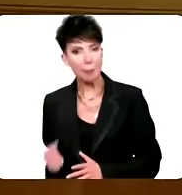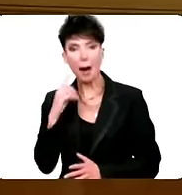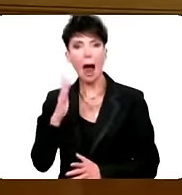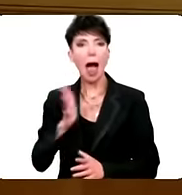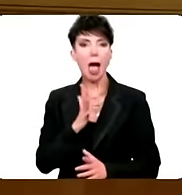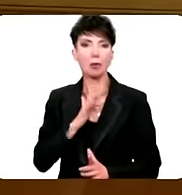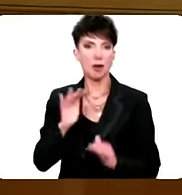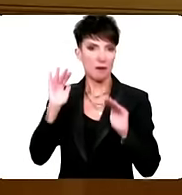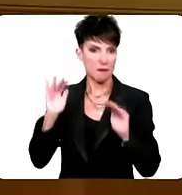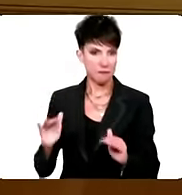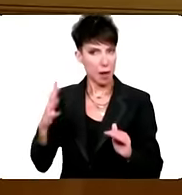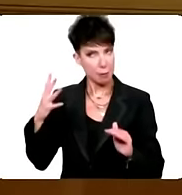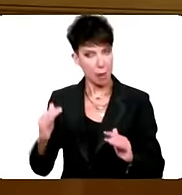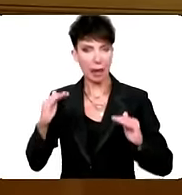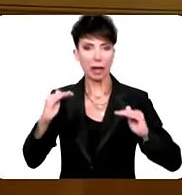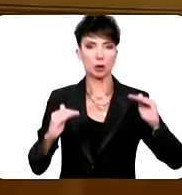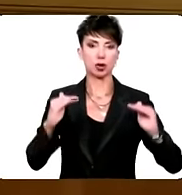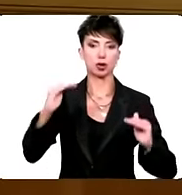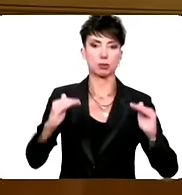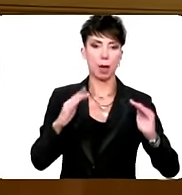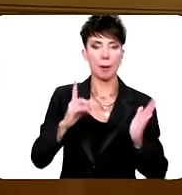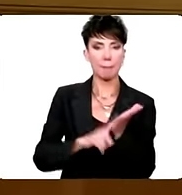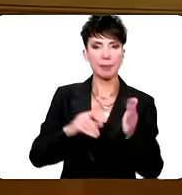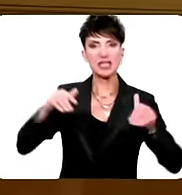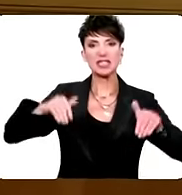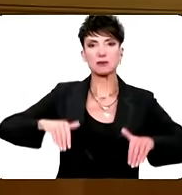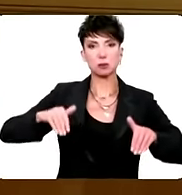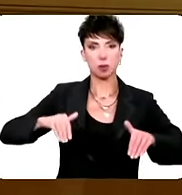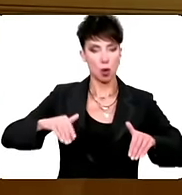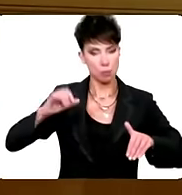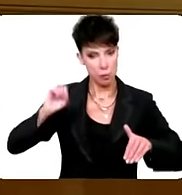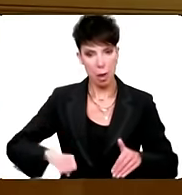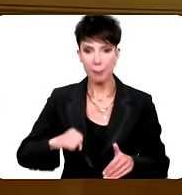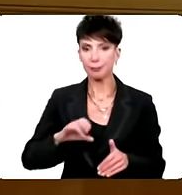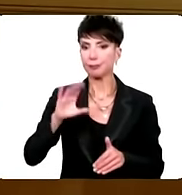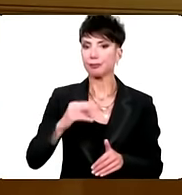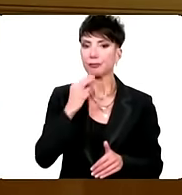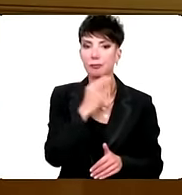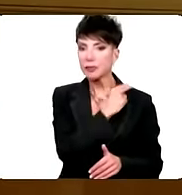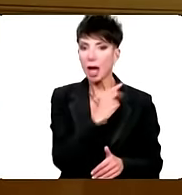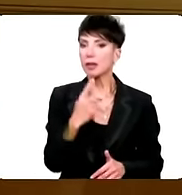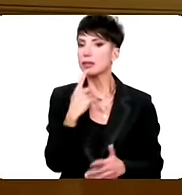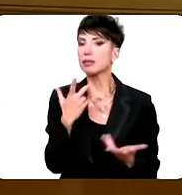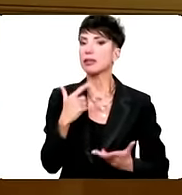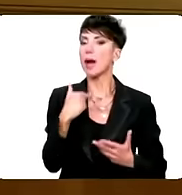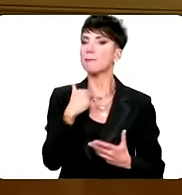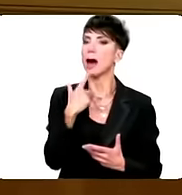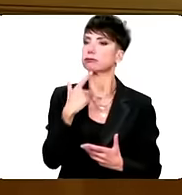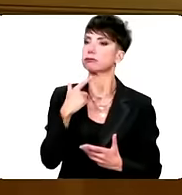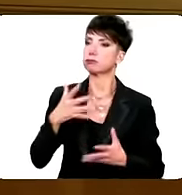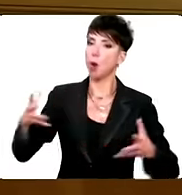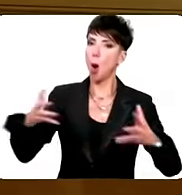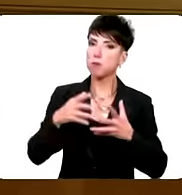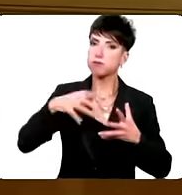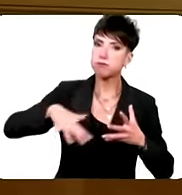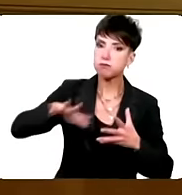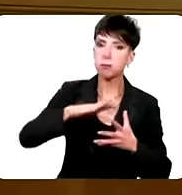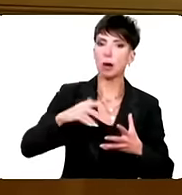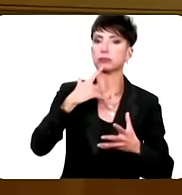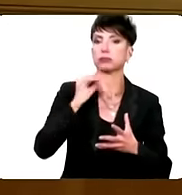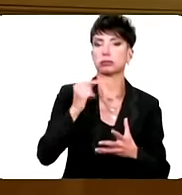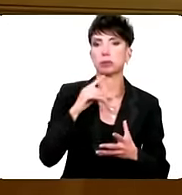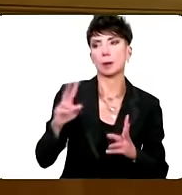Υπάρχει πάντα μια ισορροπία την οποία πρέπει να σεβόμαστε μεταξύ της κοινοβουλευτικής ομάδας και των εκλεγμένων αντιπροσώπων και αυτών που είναι λιγότεροι εκ των πραγμάτων των